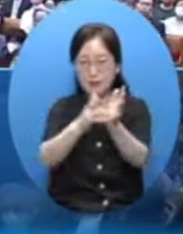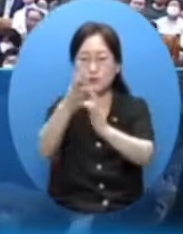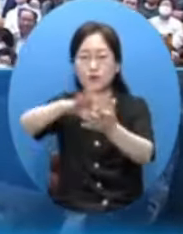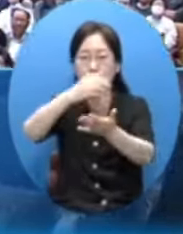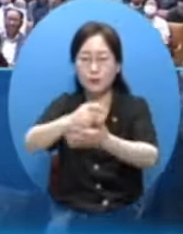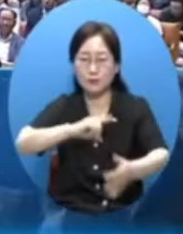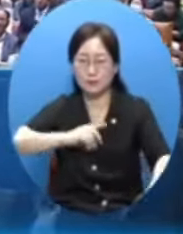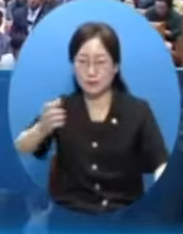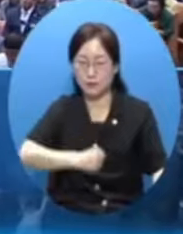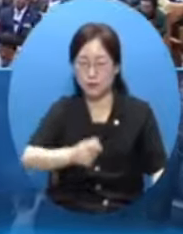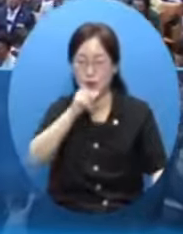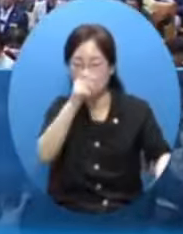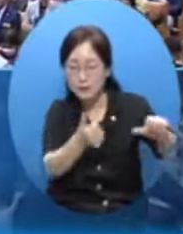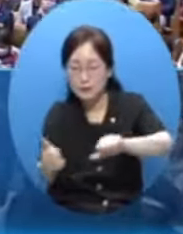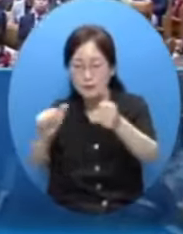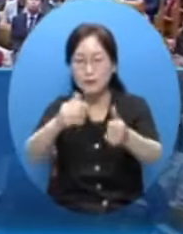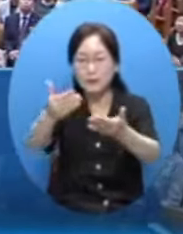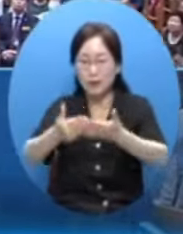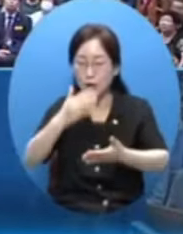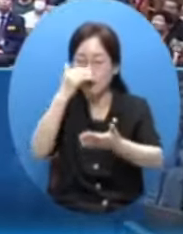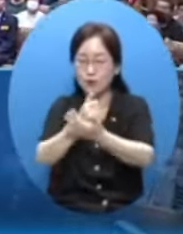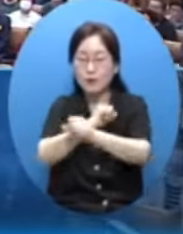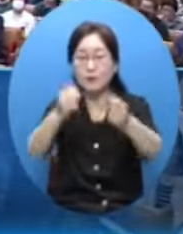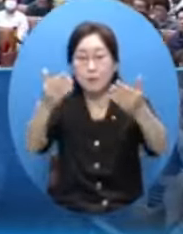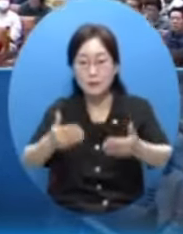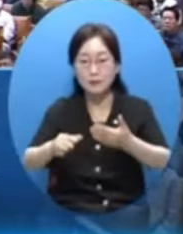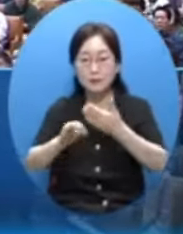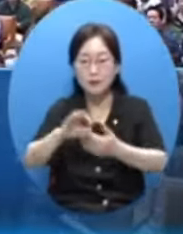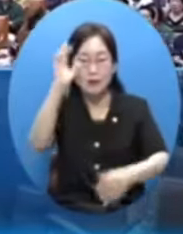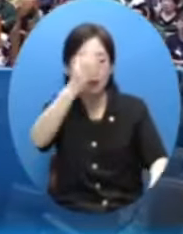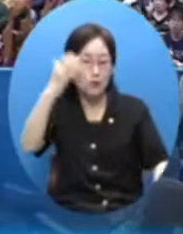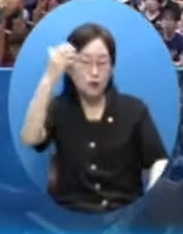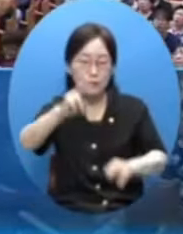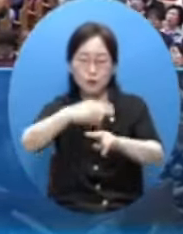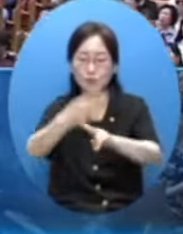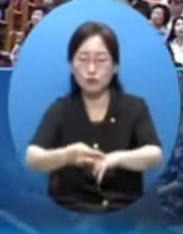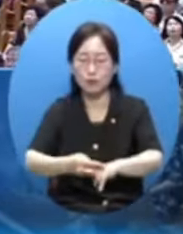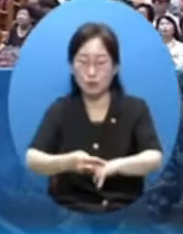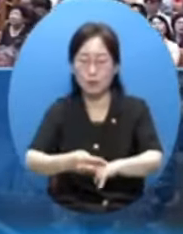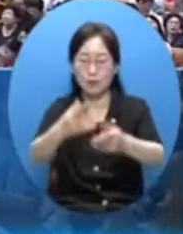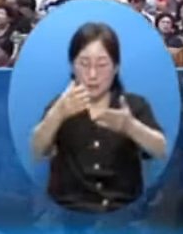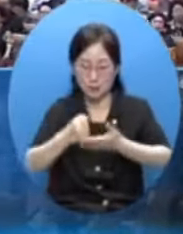그리스도의 이름으로 침례를 받고 죄사함을 받아라. 그리하면 성령의 선물을 받으리니.